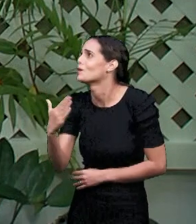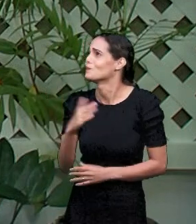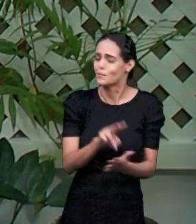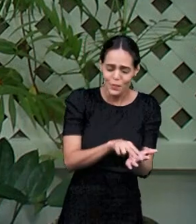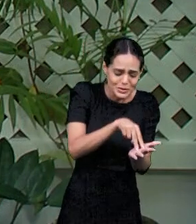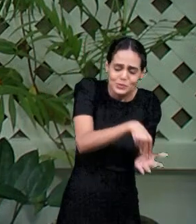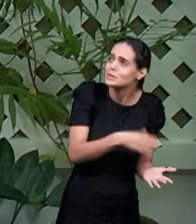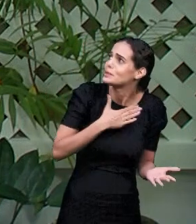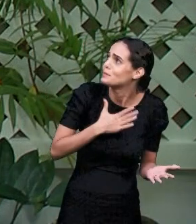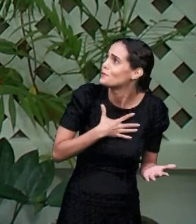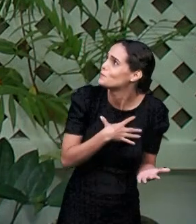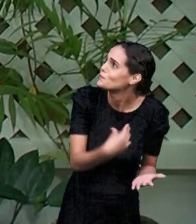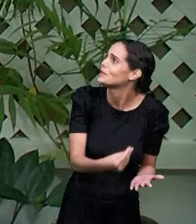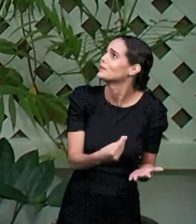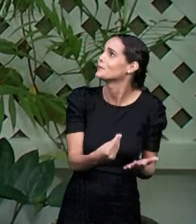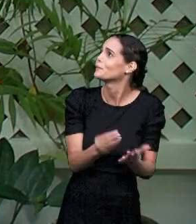lui,